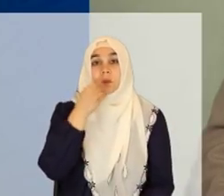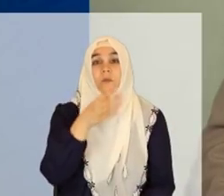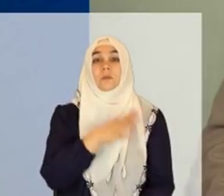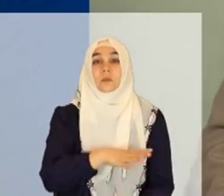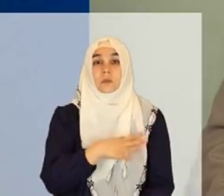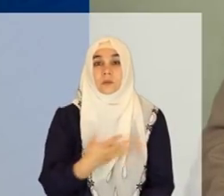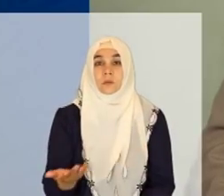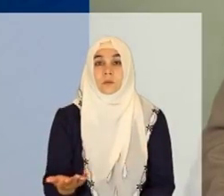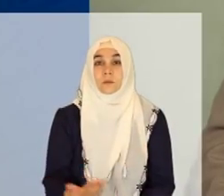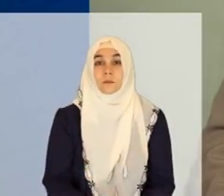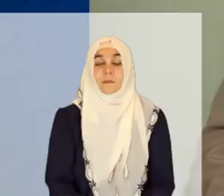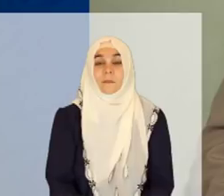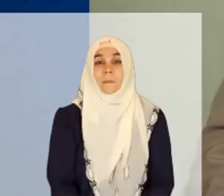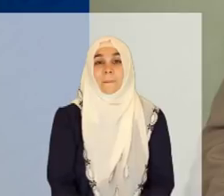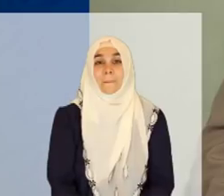qiladi o'zini?